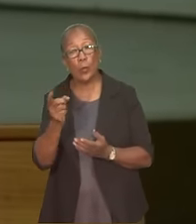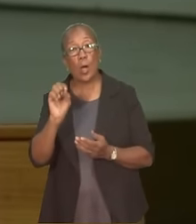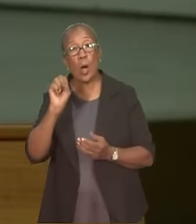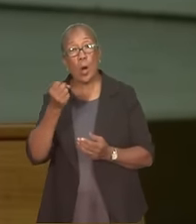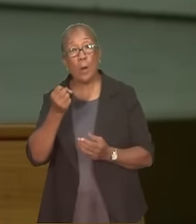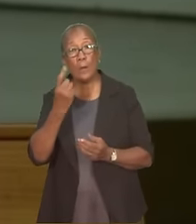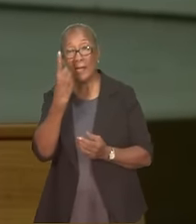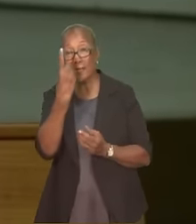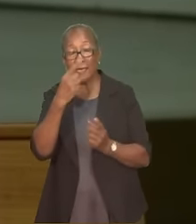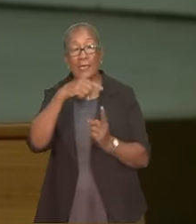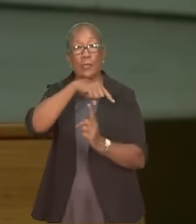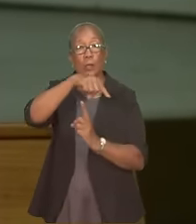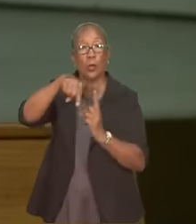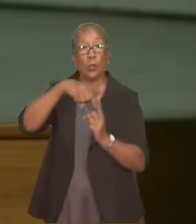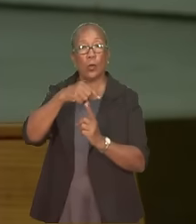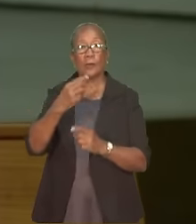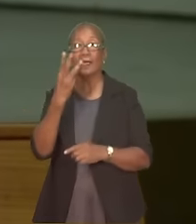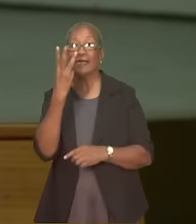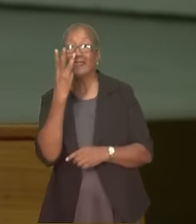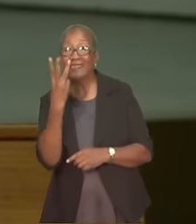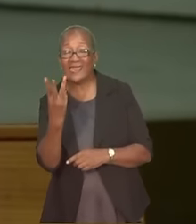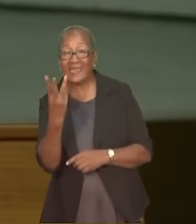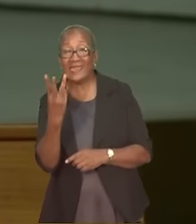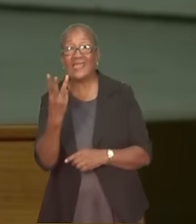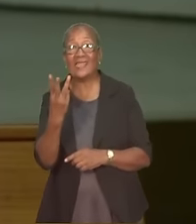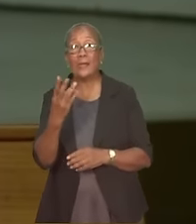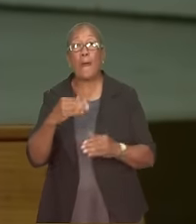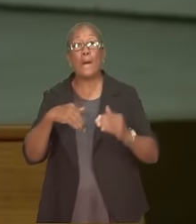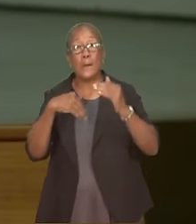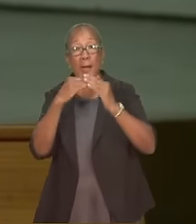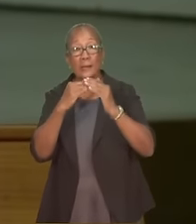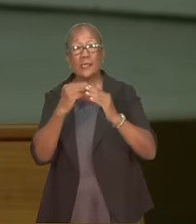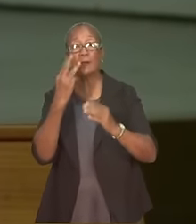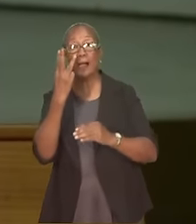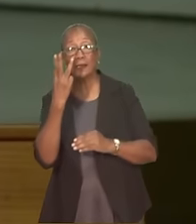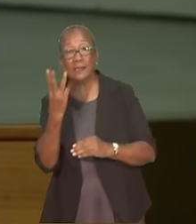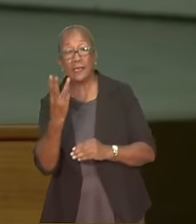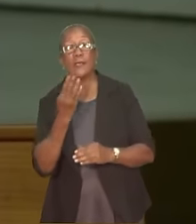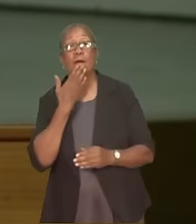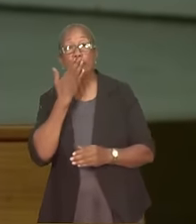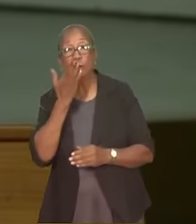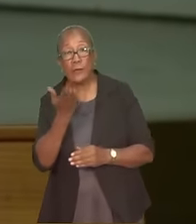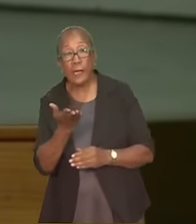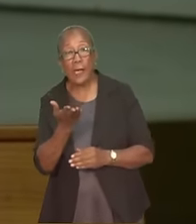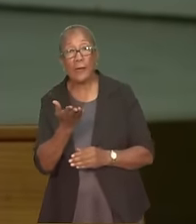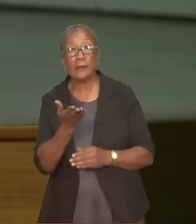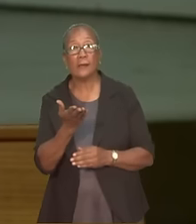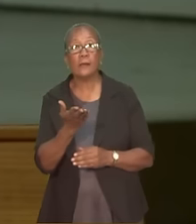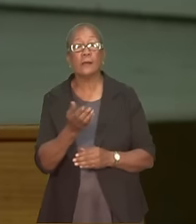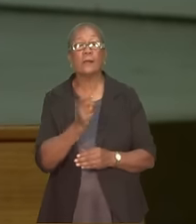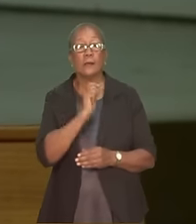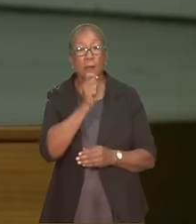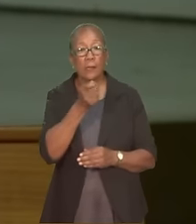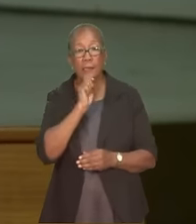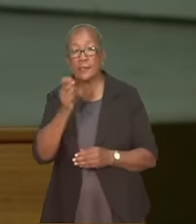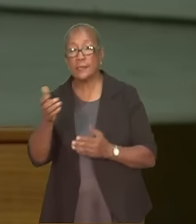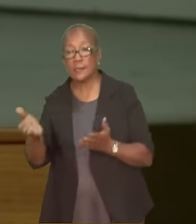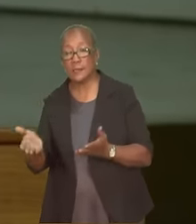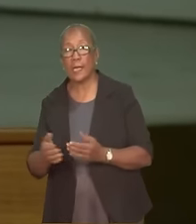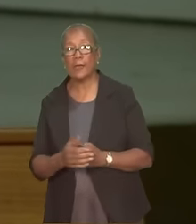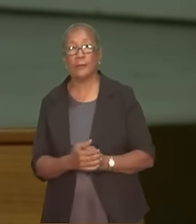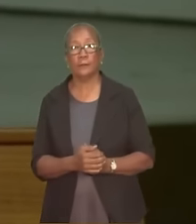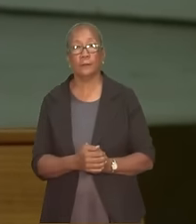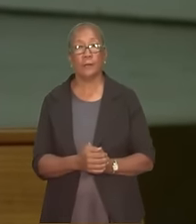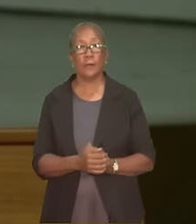ronde uw vragen te beperken tot 3, maximaal 3 vragen per mediahuis. Zodat wij elk één in de gelegenheid kunnen stellen om